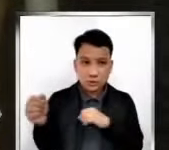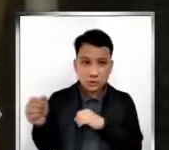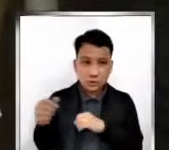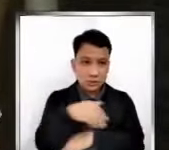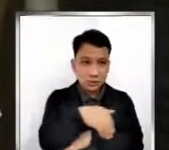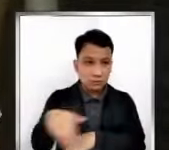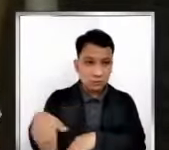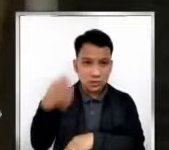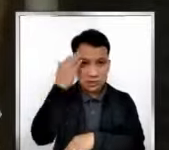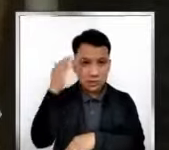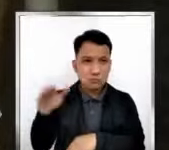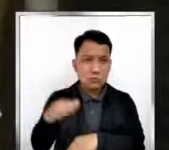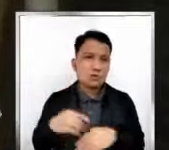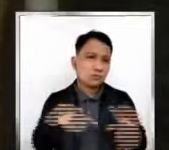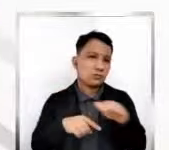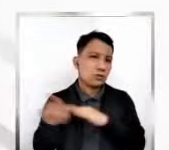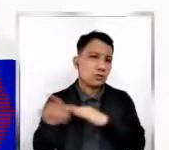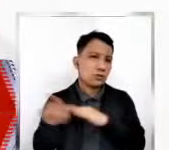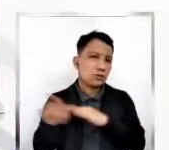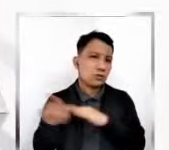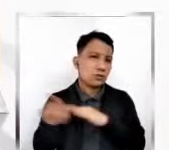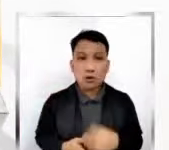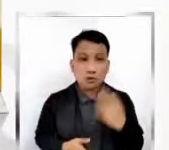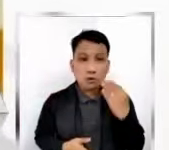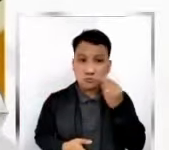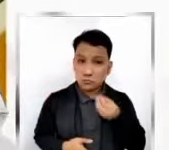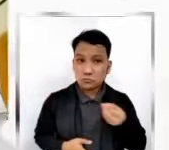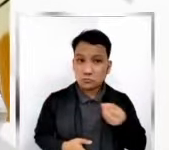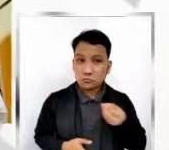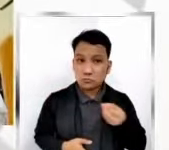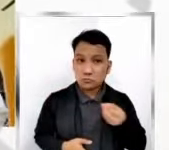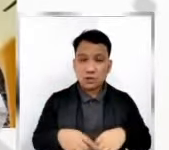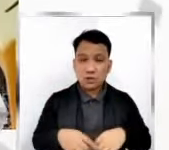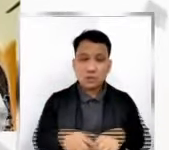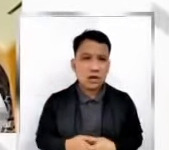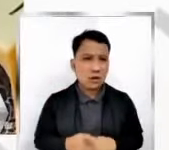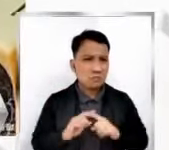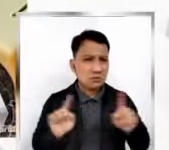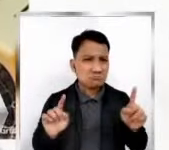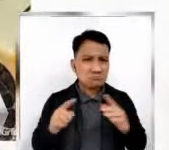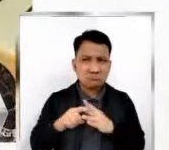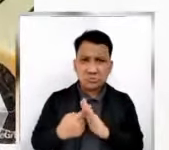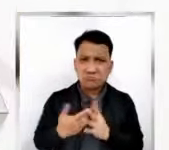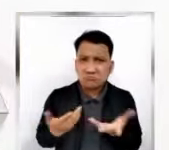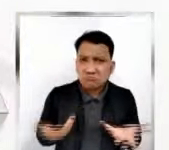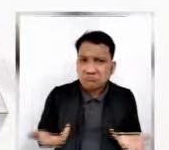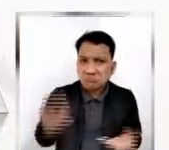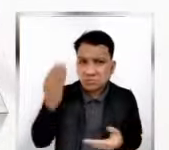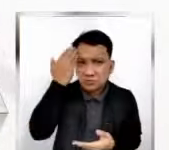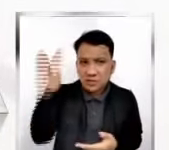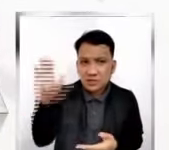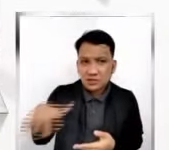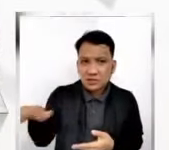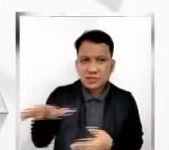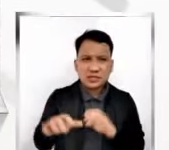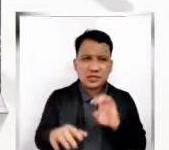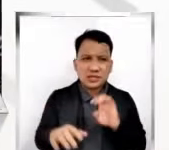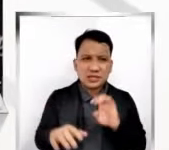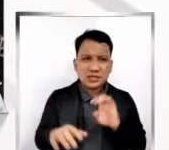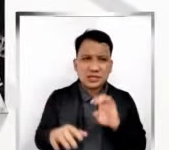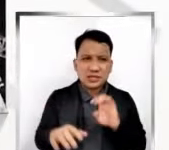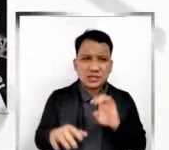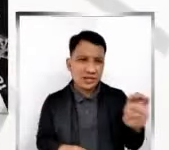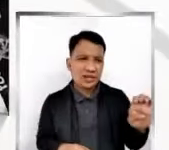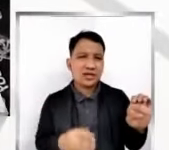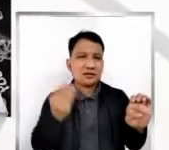po. Tapos umuwi po sa amin. Pero mula noon, hindi na nila nakita si Ebeng. Tatlong araw hinanap ng kanyang